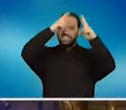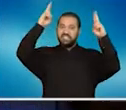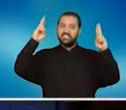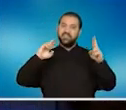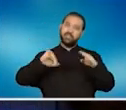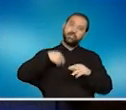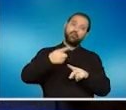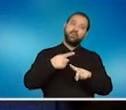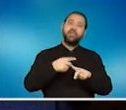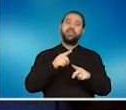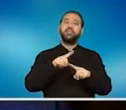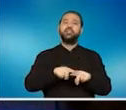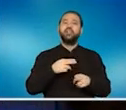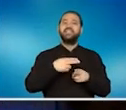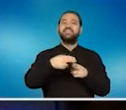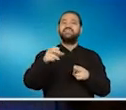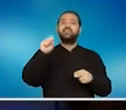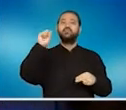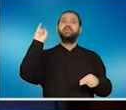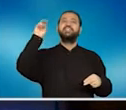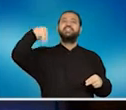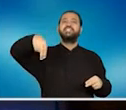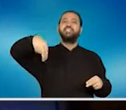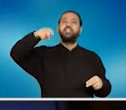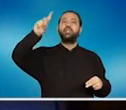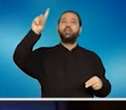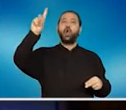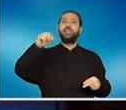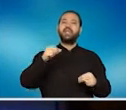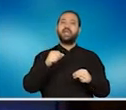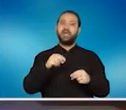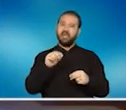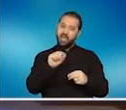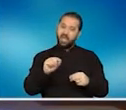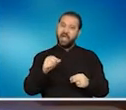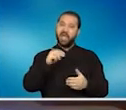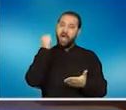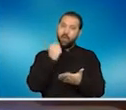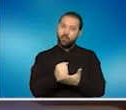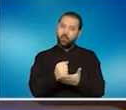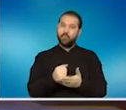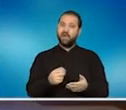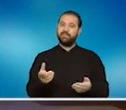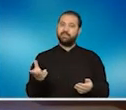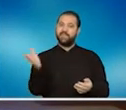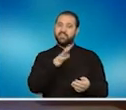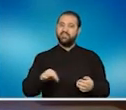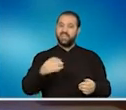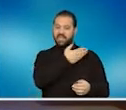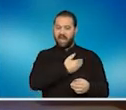Sinod a aprobat canonizarea, trecerea lui în rândul celor sfinți, fiind la București